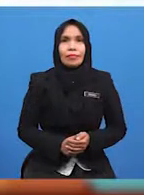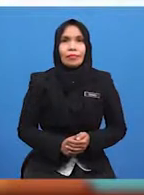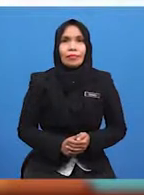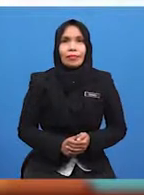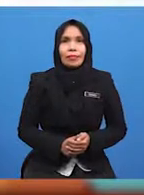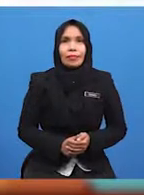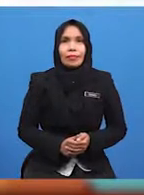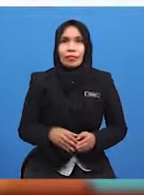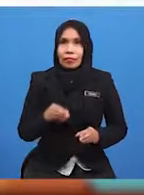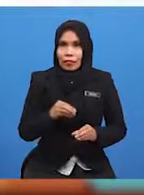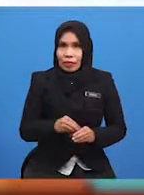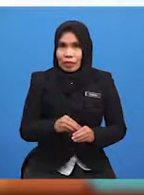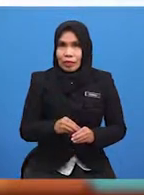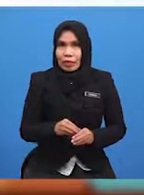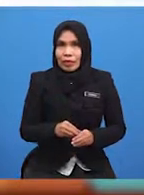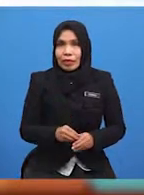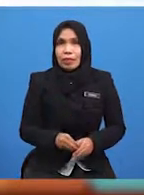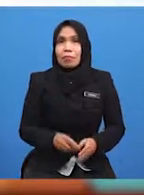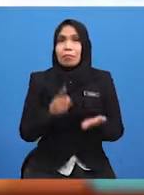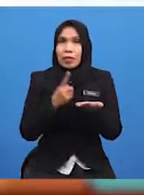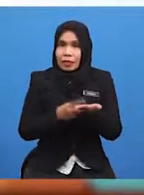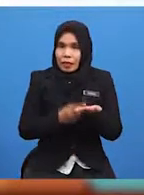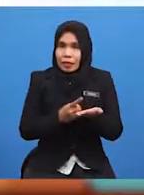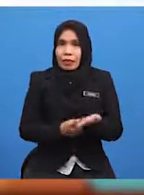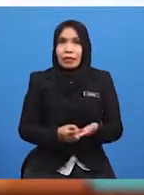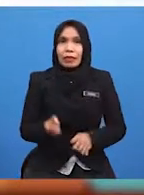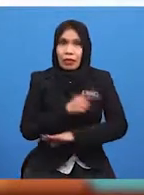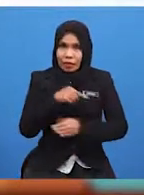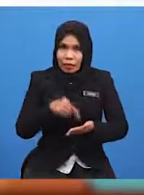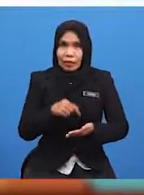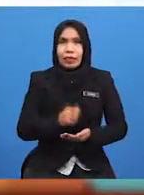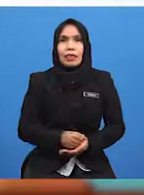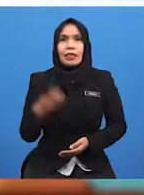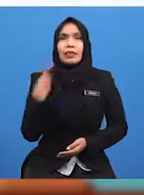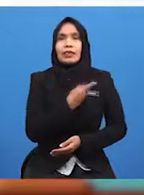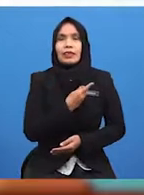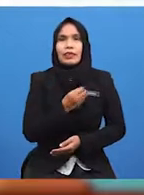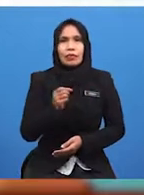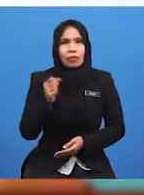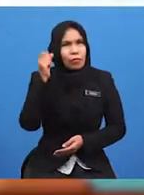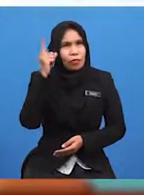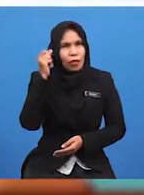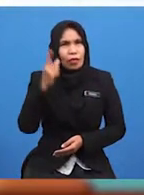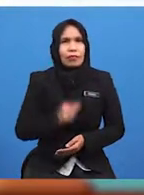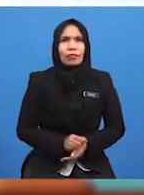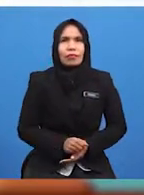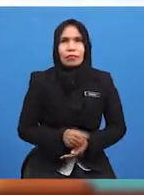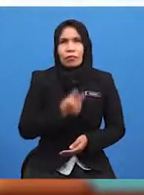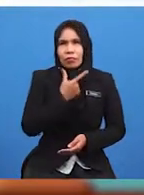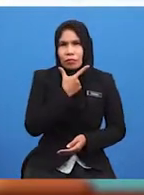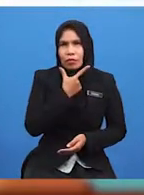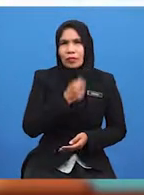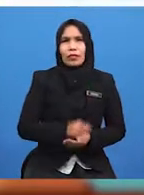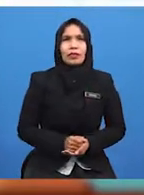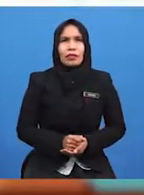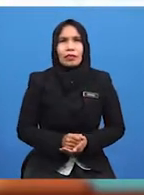dalam teks perbincangan kita pada hari ini kita akan lebih memahami bahwa British menggunakan strategi yang lebih